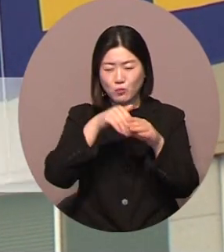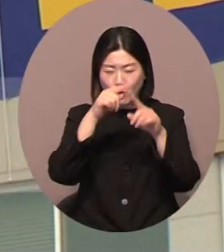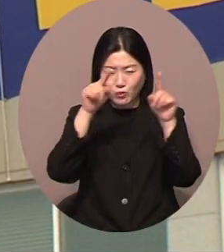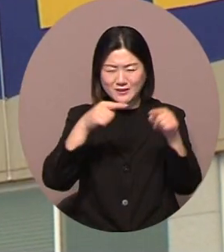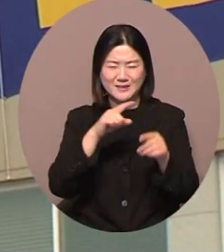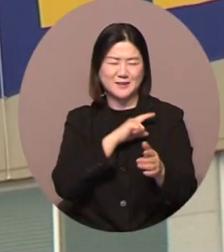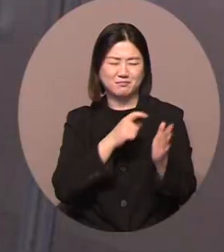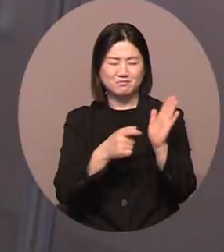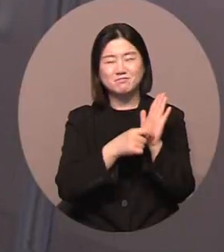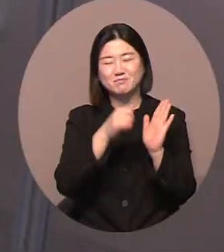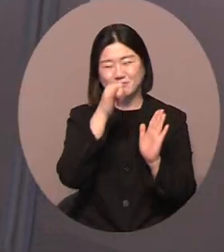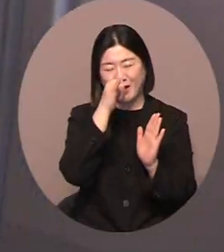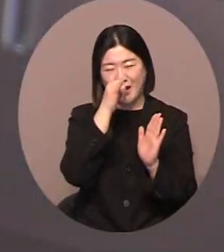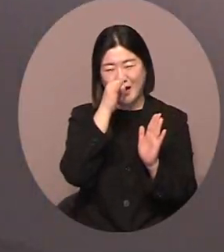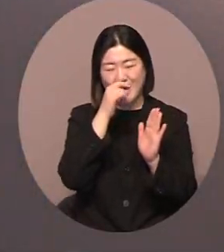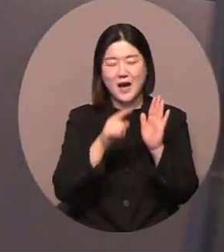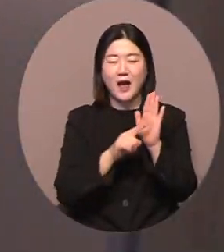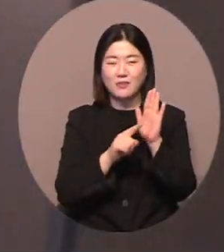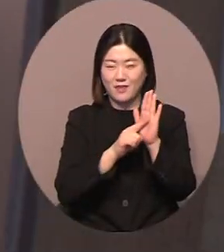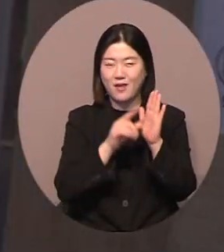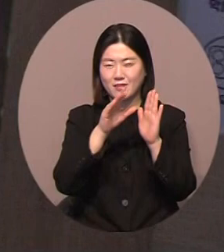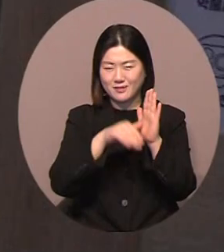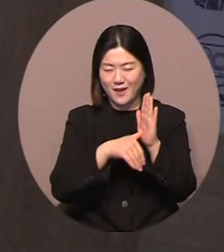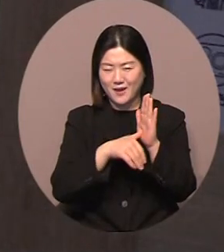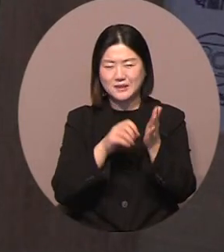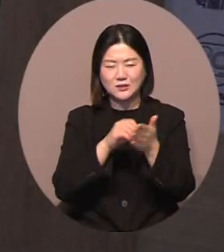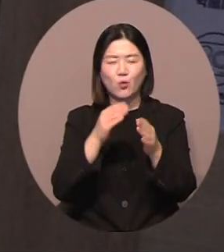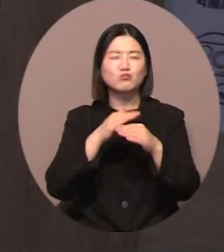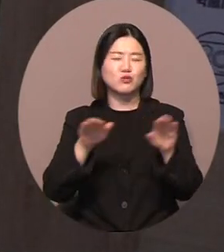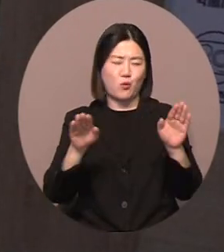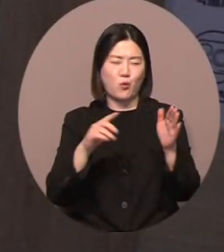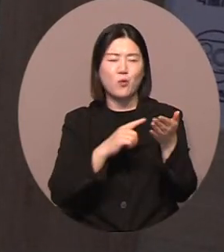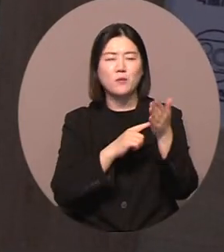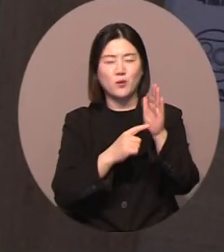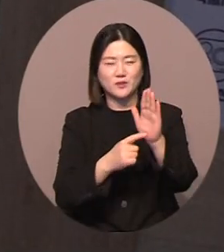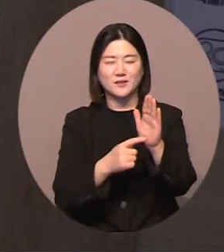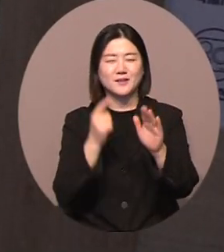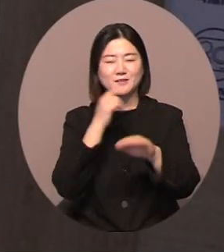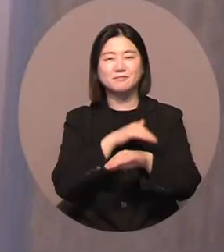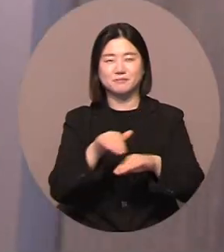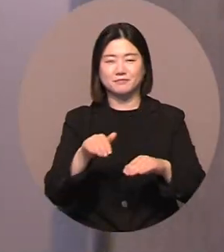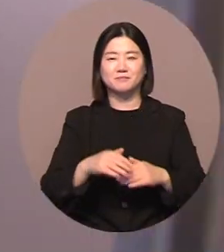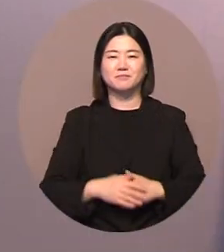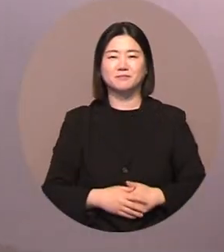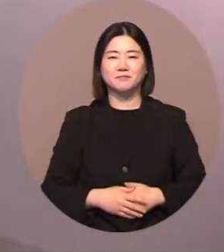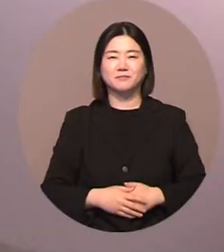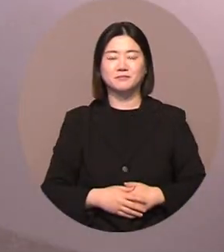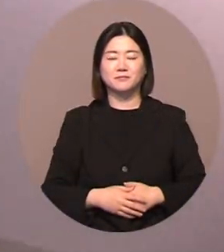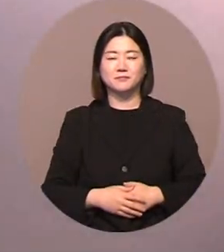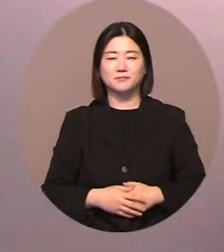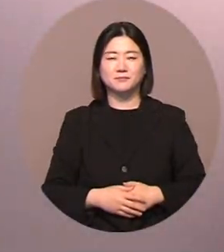후보의 이름이 인쇄되고 기표 란에 등록 무효라는 안내 문구가 표시됩니다 l